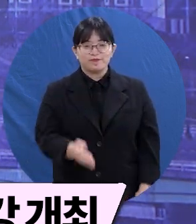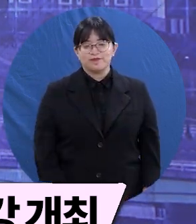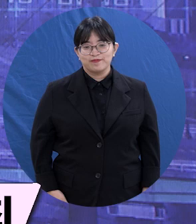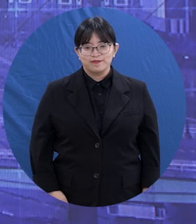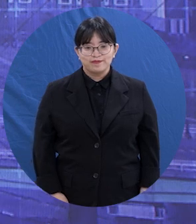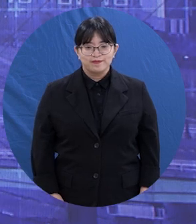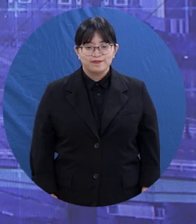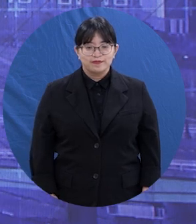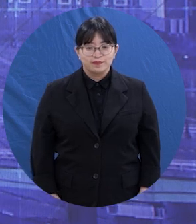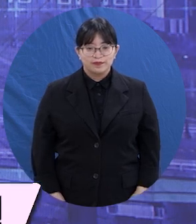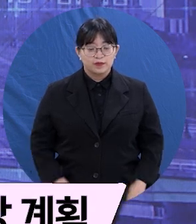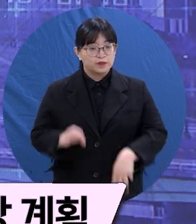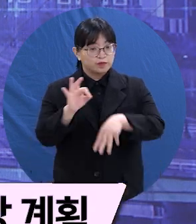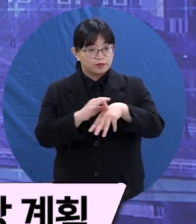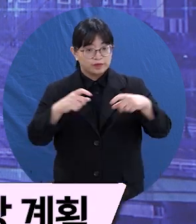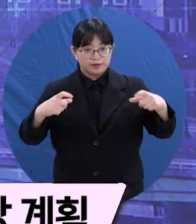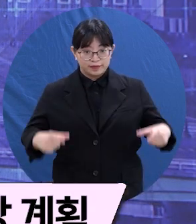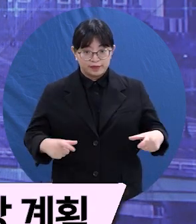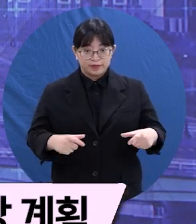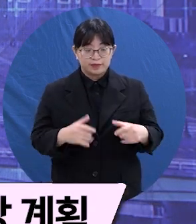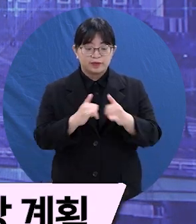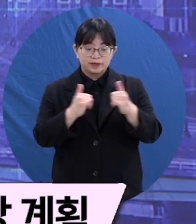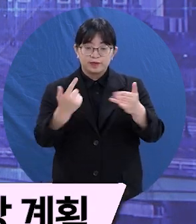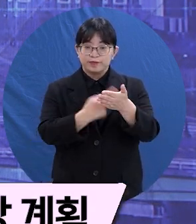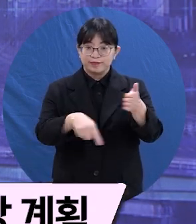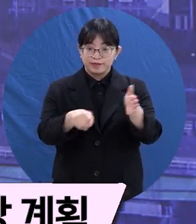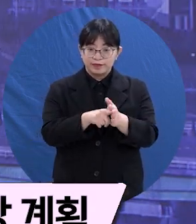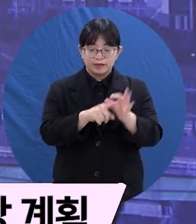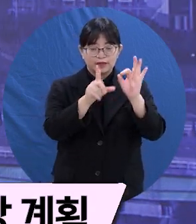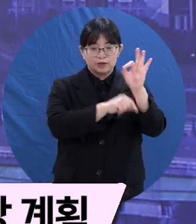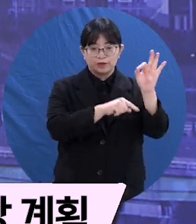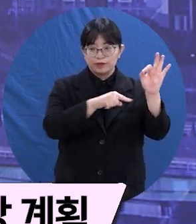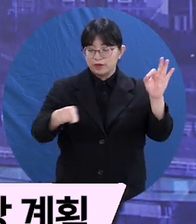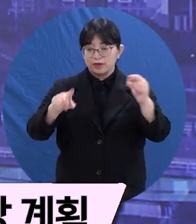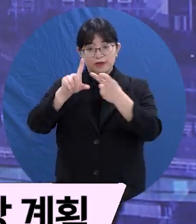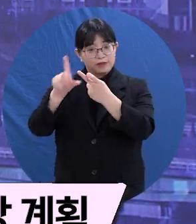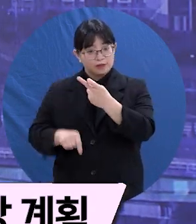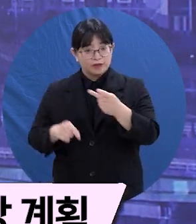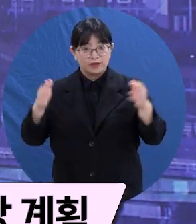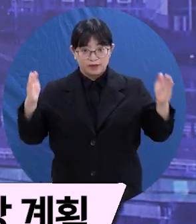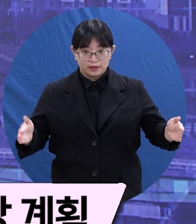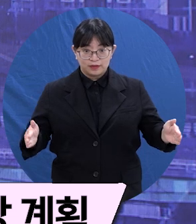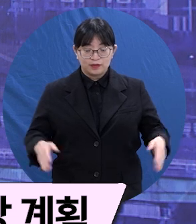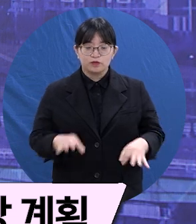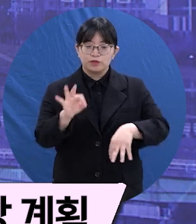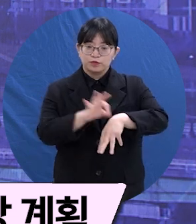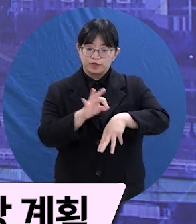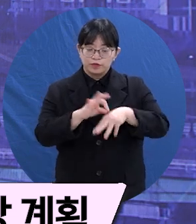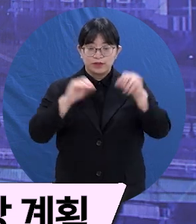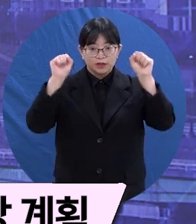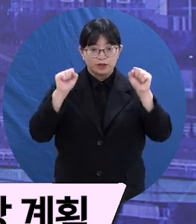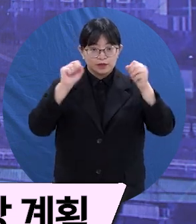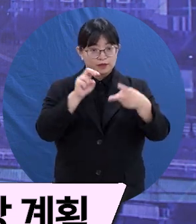조언을 제공할 예정입니다. 또 동부 양산 지역 시민들을 위해서 10월부터 12월까지